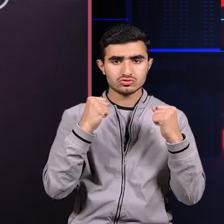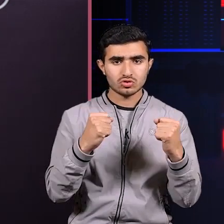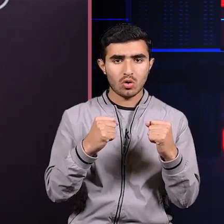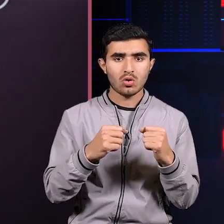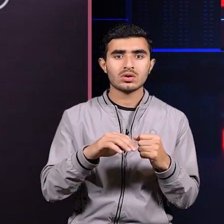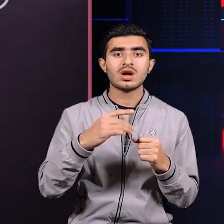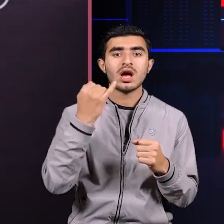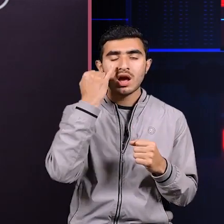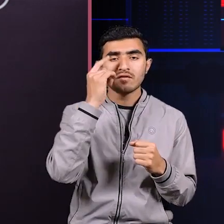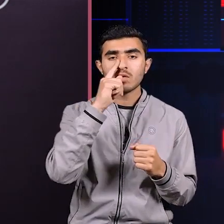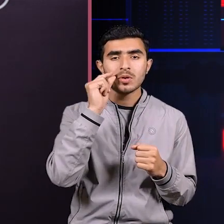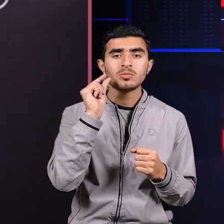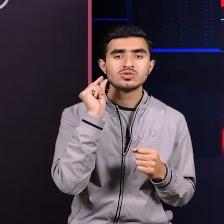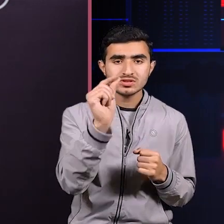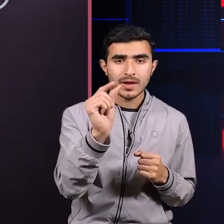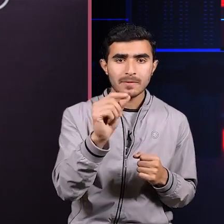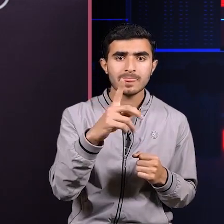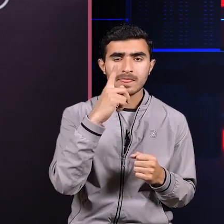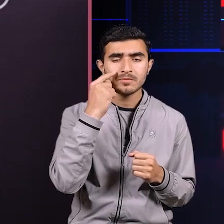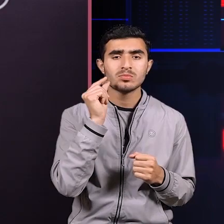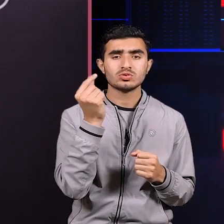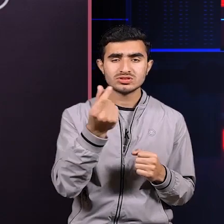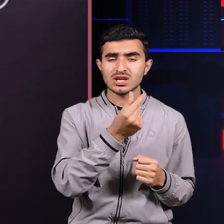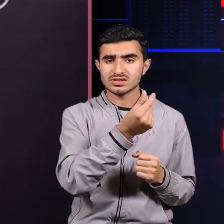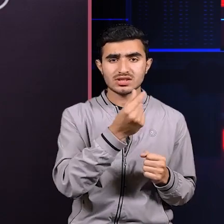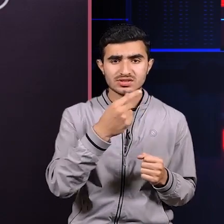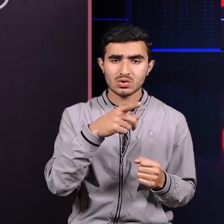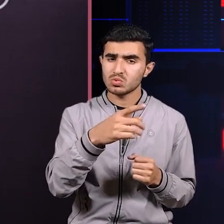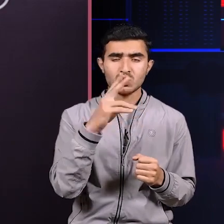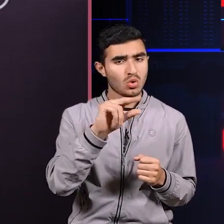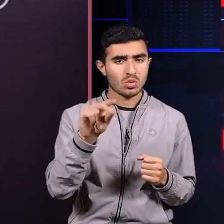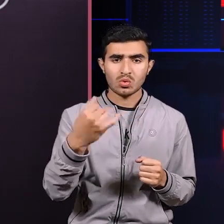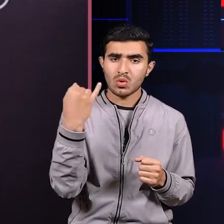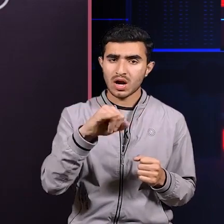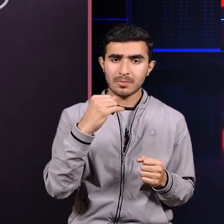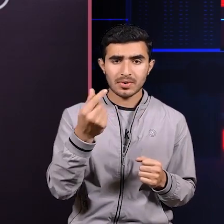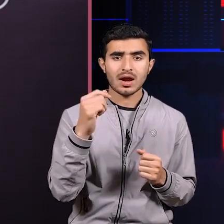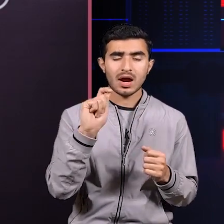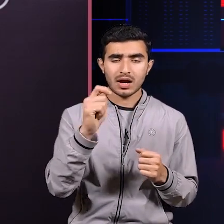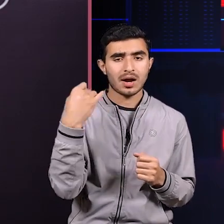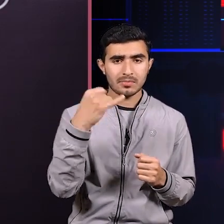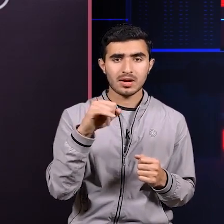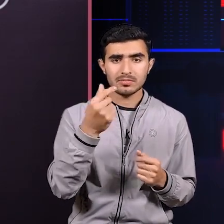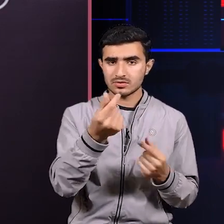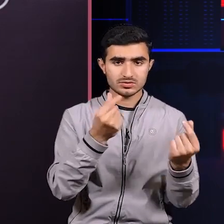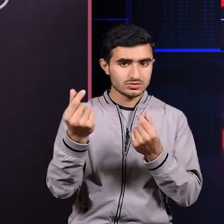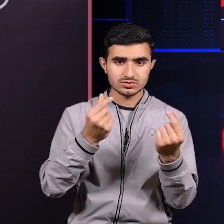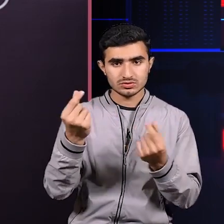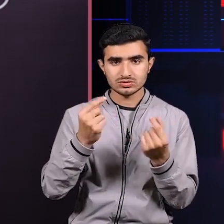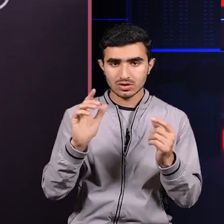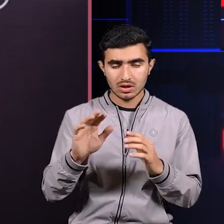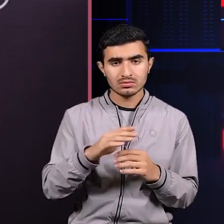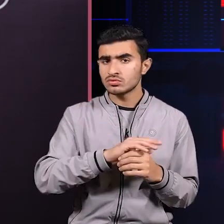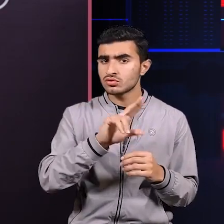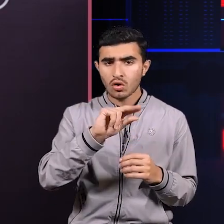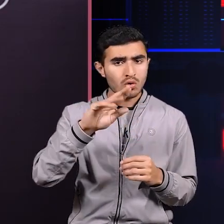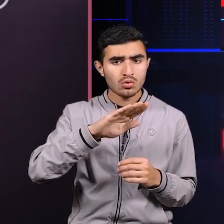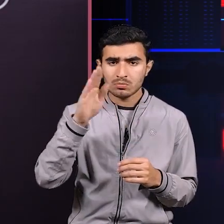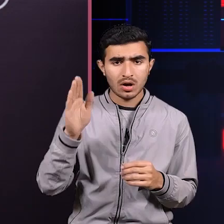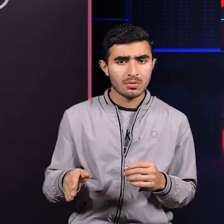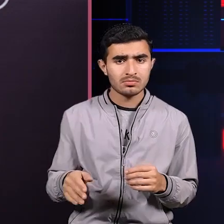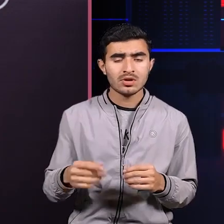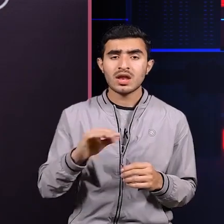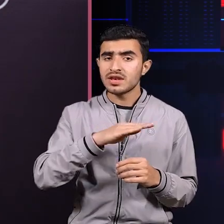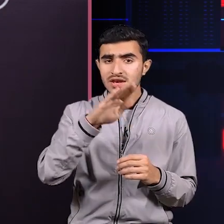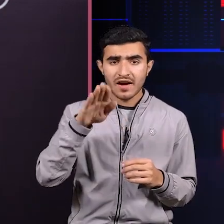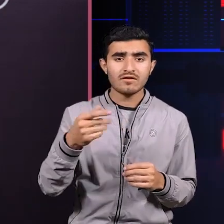कर रही हो. You know, you are supposed to get married by this time, you are supposed to behave a certain way, you're supposed to have kids by this time, you're supposed to